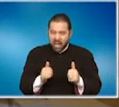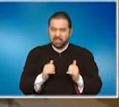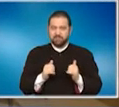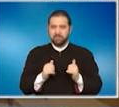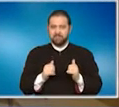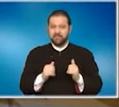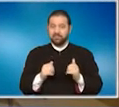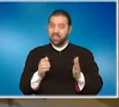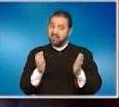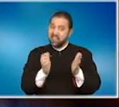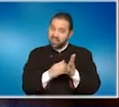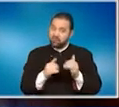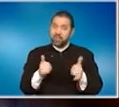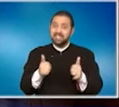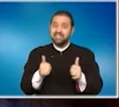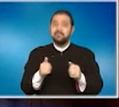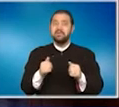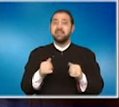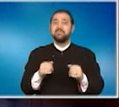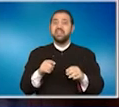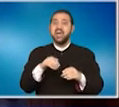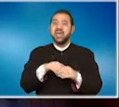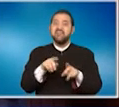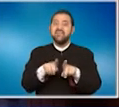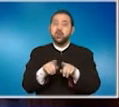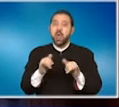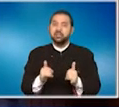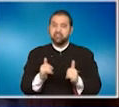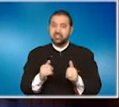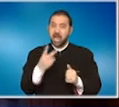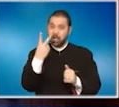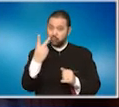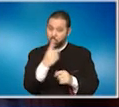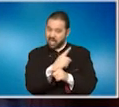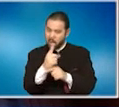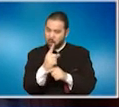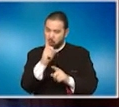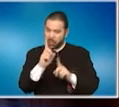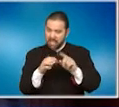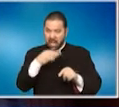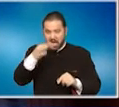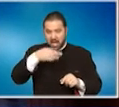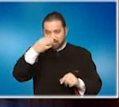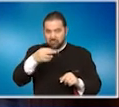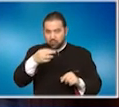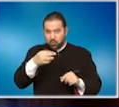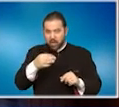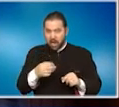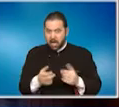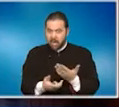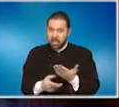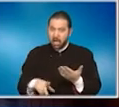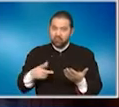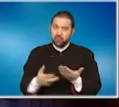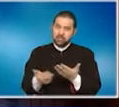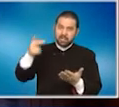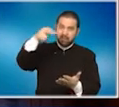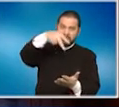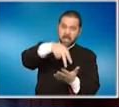de care avea nevoie ca să se petreacă omul. A doua lucru, dacă le spunea minunea după ce a fost înviat, n-ar fi fost